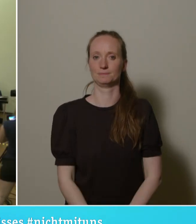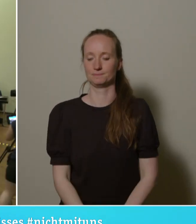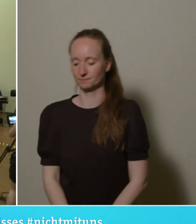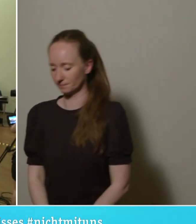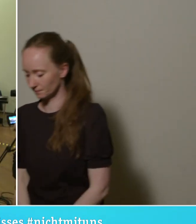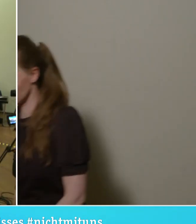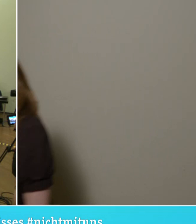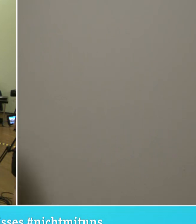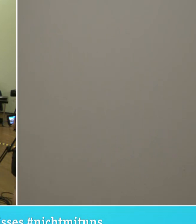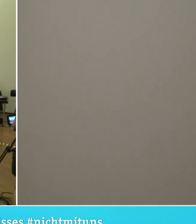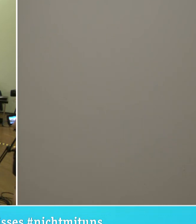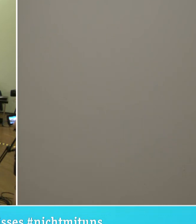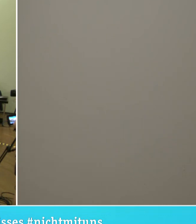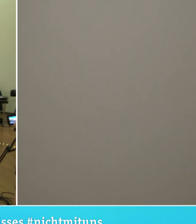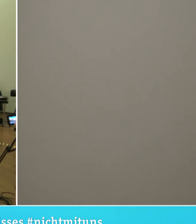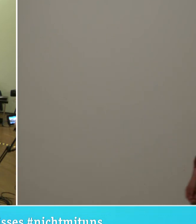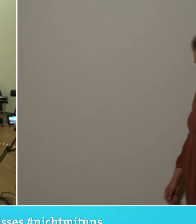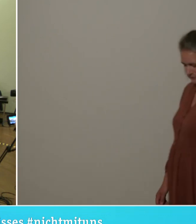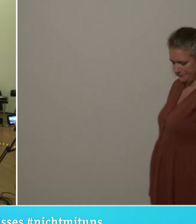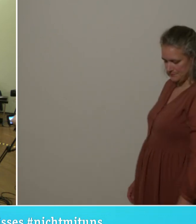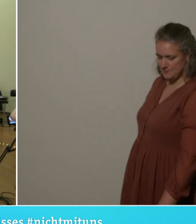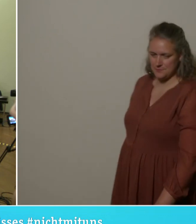Es gibt eine weitere Wortmeldung von Bürgermeister Gerlitz.